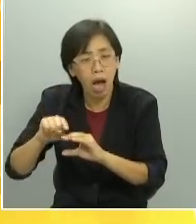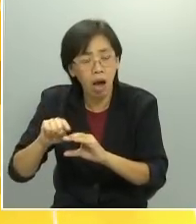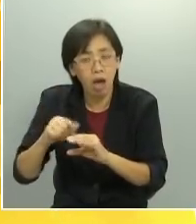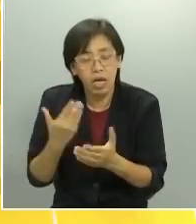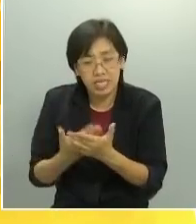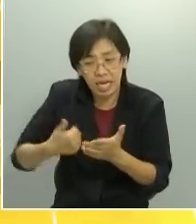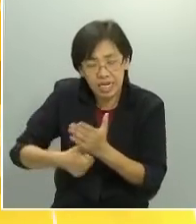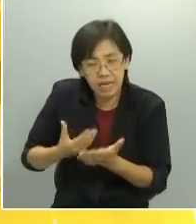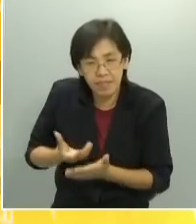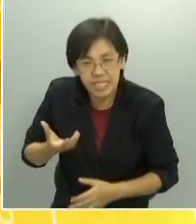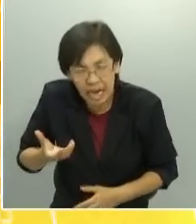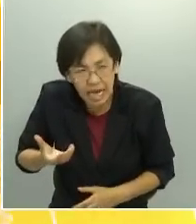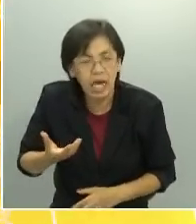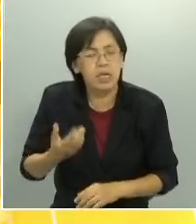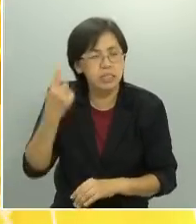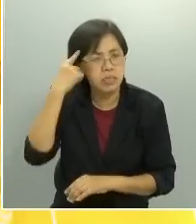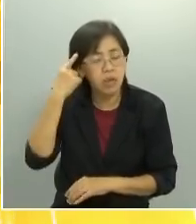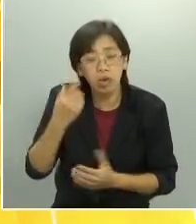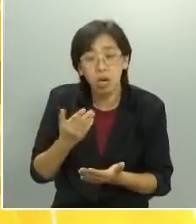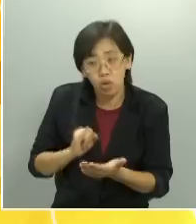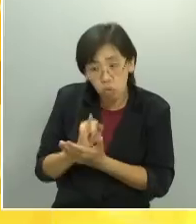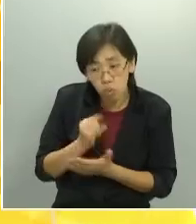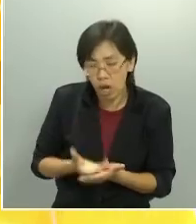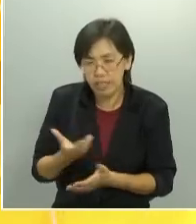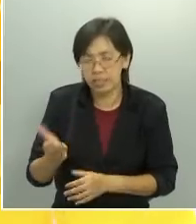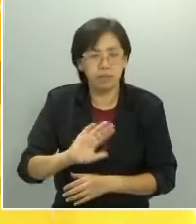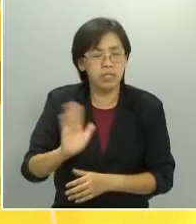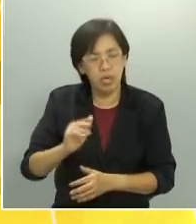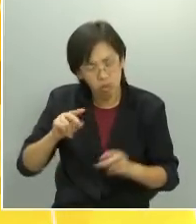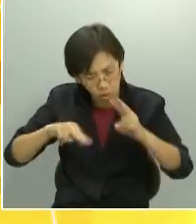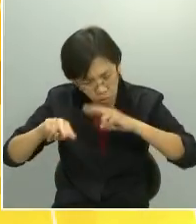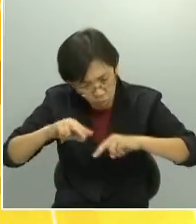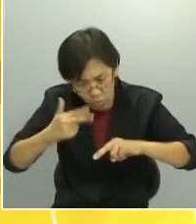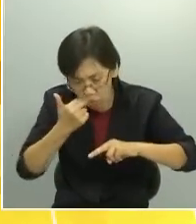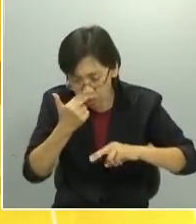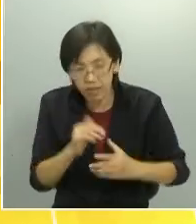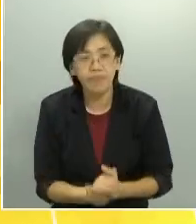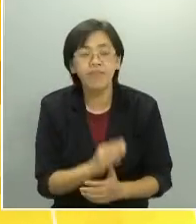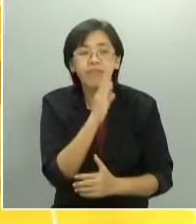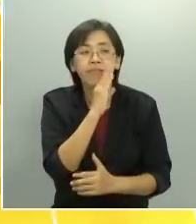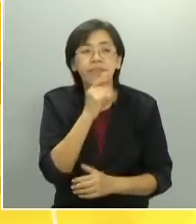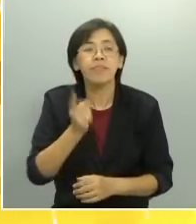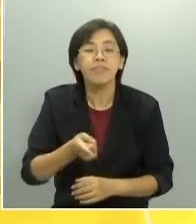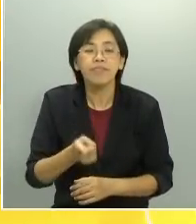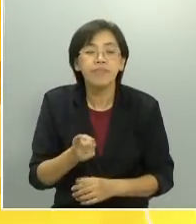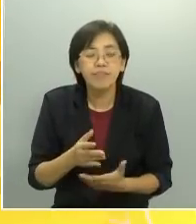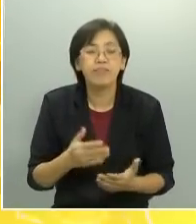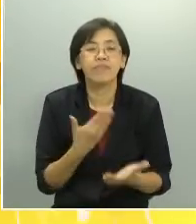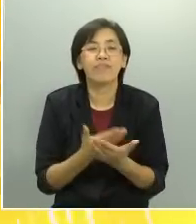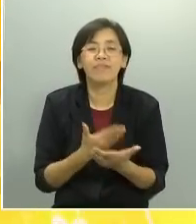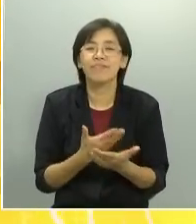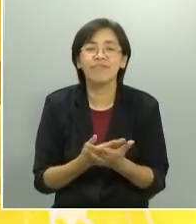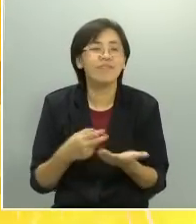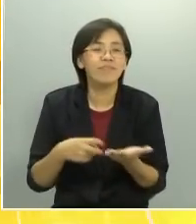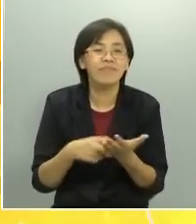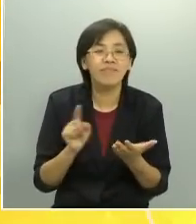ช่ว่ามันมีหนี้มาแล้วเราก็คิดว่ามันถูกต้องแล้วจ่ายนั่นหมายว่าต้องให้รอบคอบถ้าเรายังคงรูปแบบนี้อยู่ค่าโดยสารมันไม่ได้ขึ้นกับอะไรนะมัน